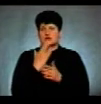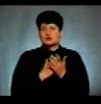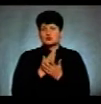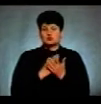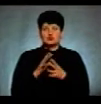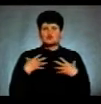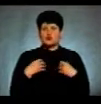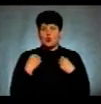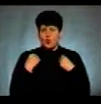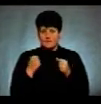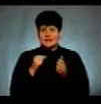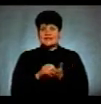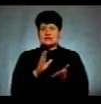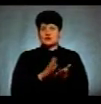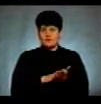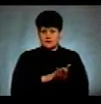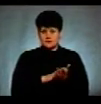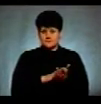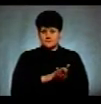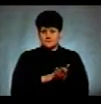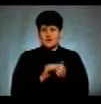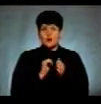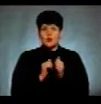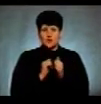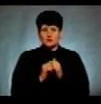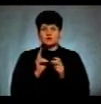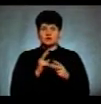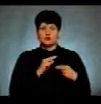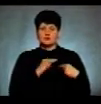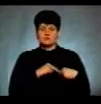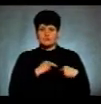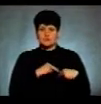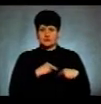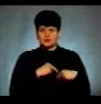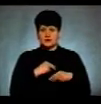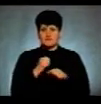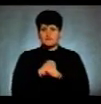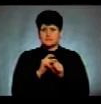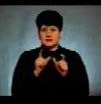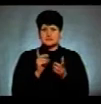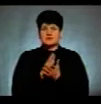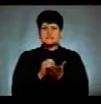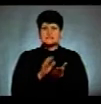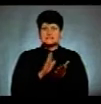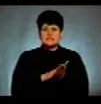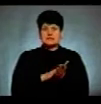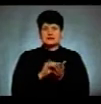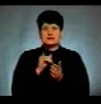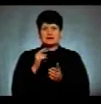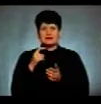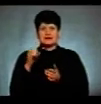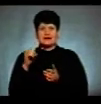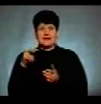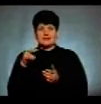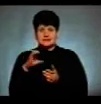і відповідно зареєструватися. Кожен провізор, який працює в аптечному закладі, знову ж таки, має бути зареєстрований в системі eHealth і